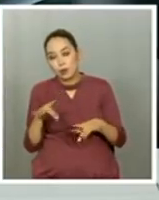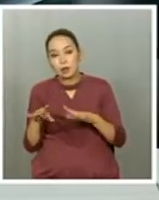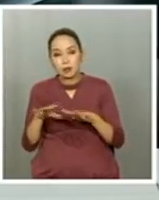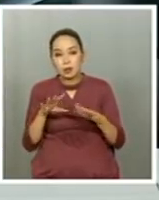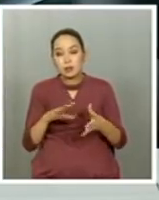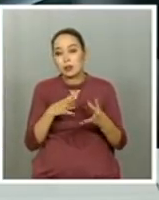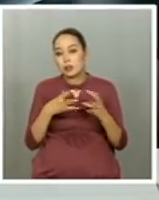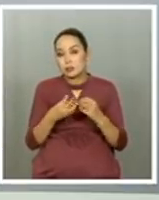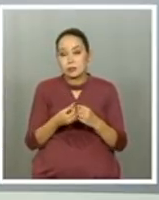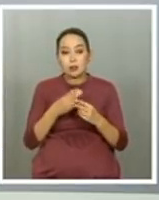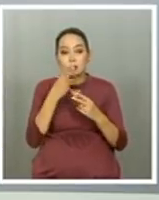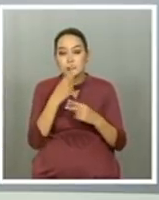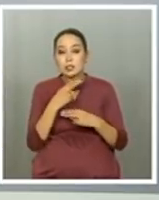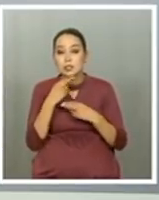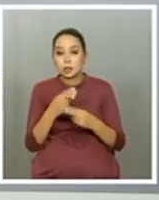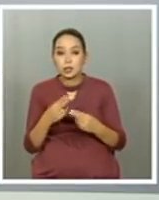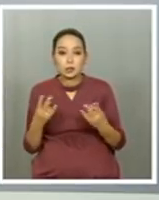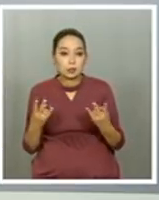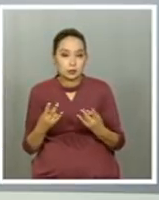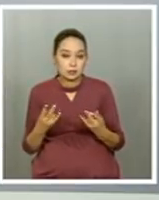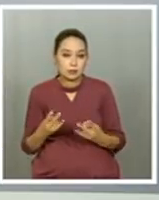аударуымыз керек.